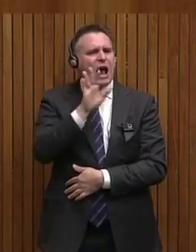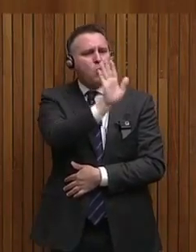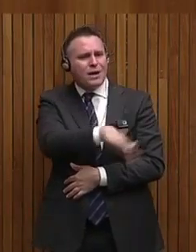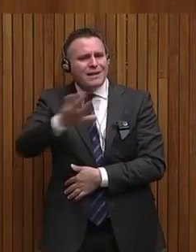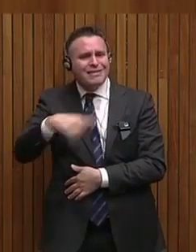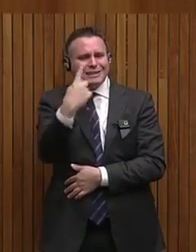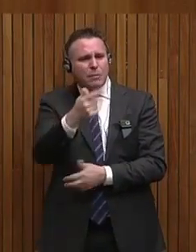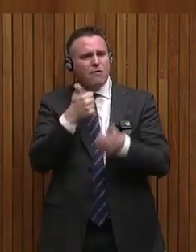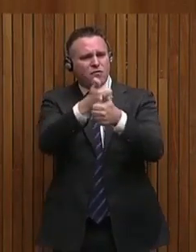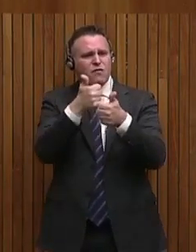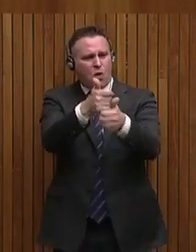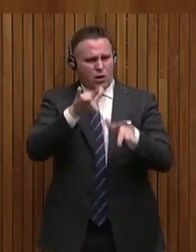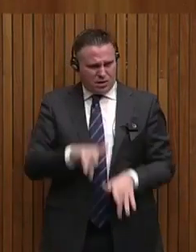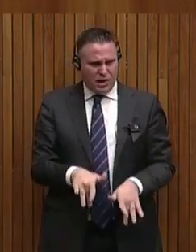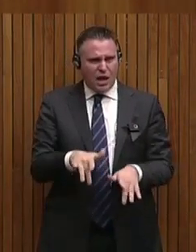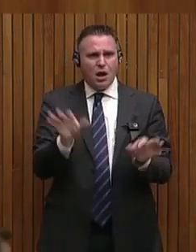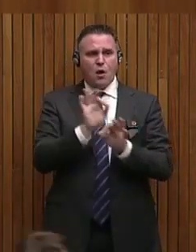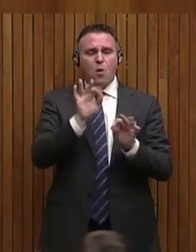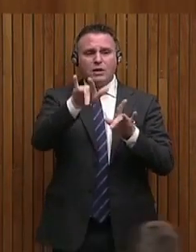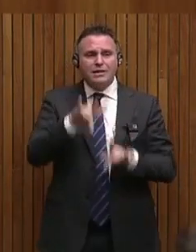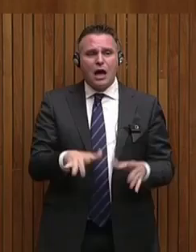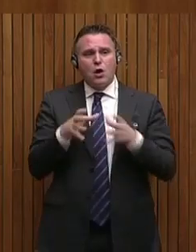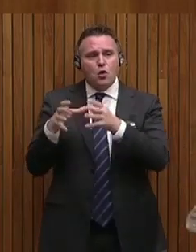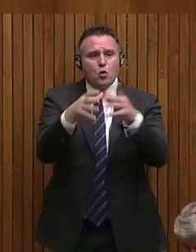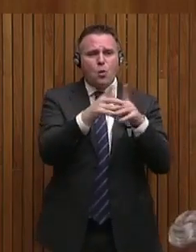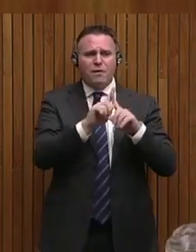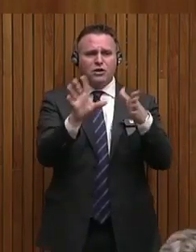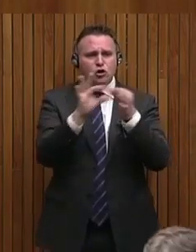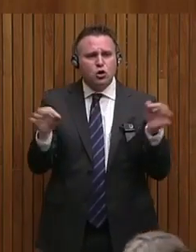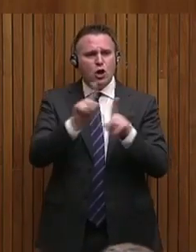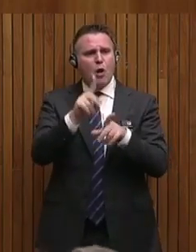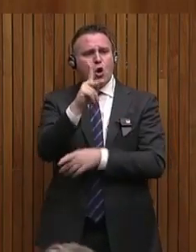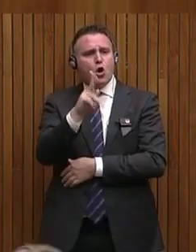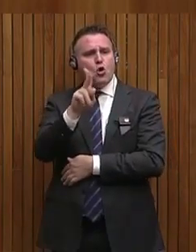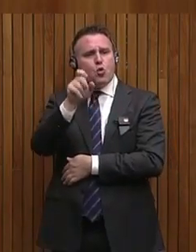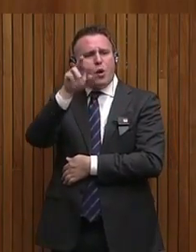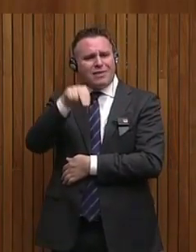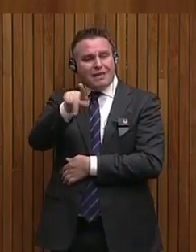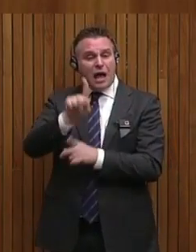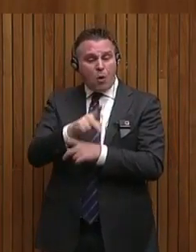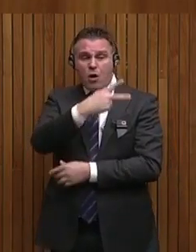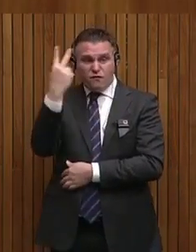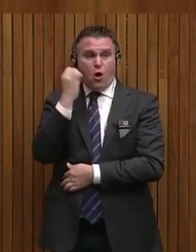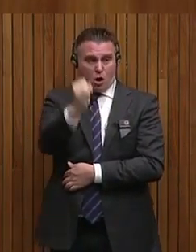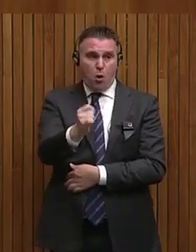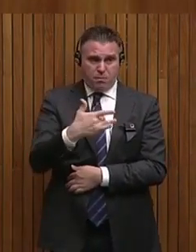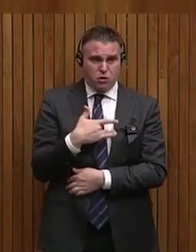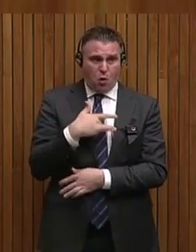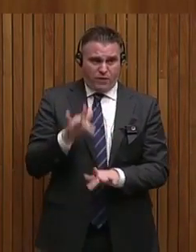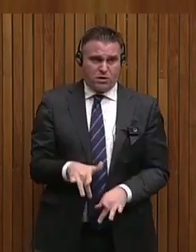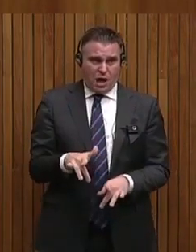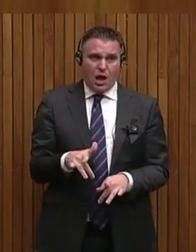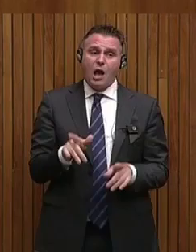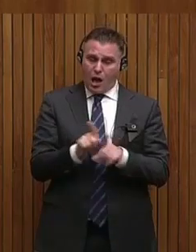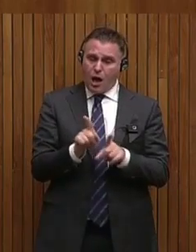die verfolgt sind, den ethnischen Gruppen wie den Kurden, die dort dem Völkermord ausgesetzt sind, aber auch, das